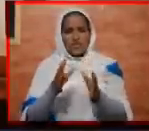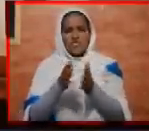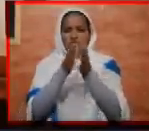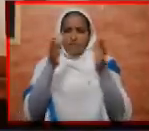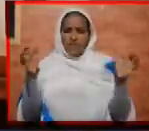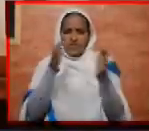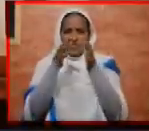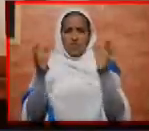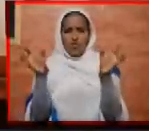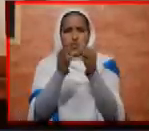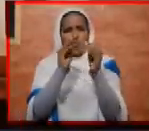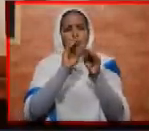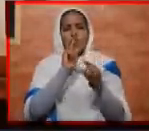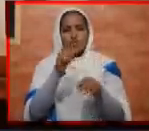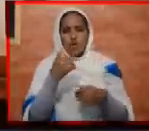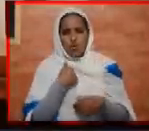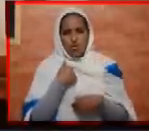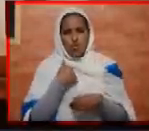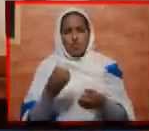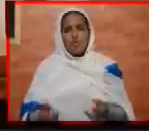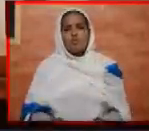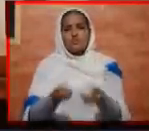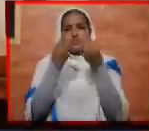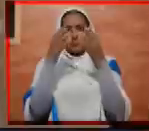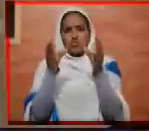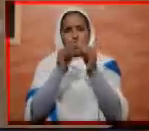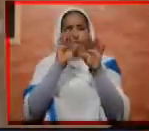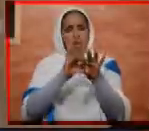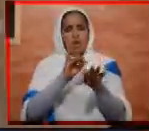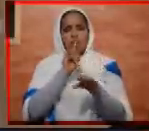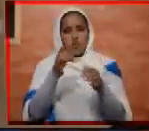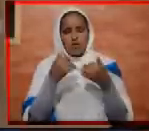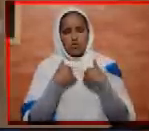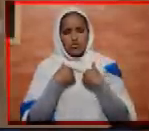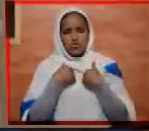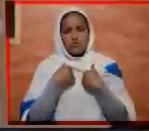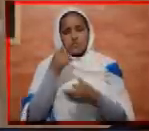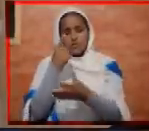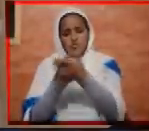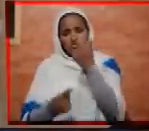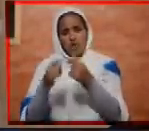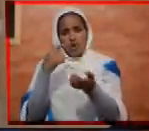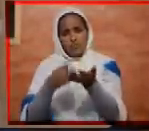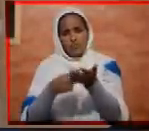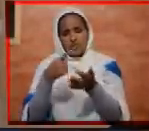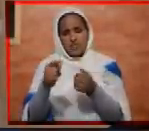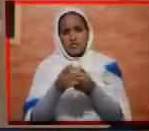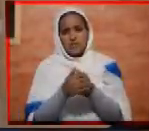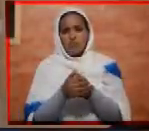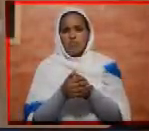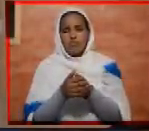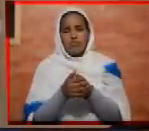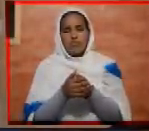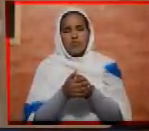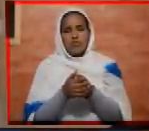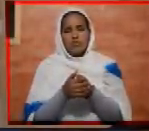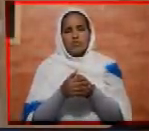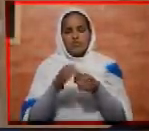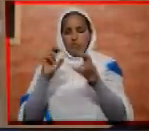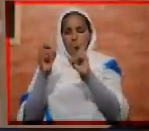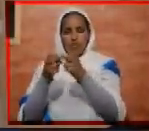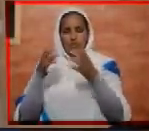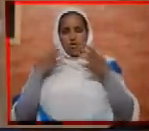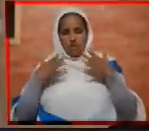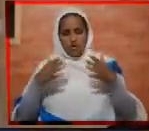በማህበርም አሁን ይህ ማህበር አለው ትምህርት ክፍል። ከአመት የተሻለ ውጤት የሚያሳየው እንግዲህ ይህ ማህበር ነው። በአመት እንኳን አንድ